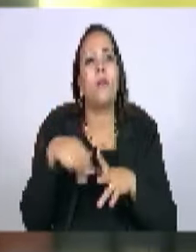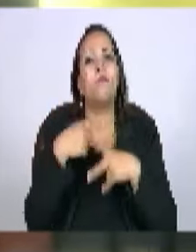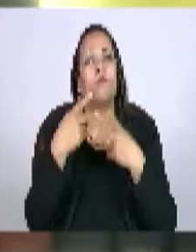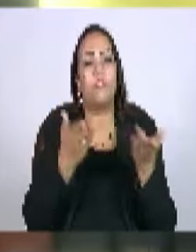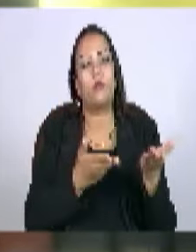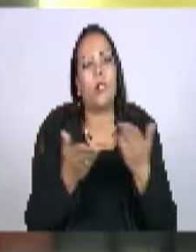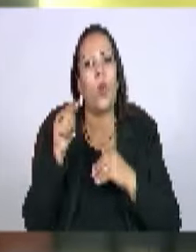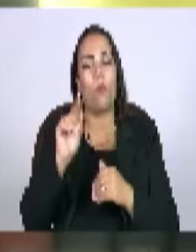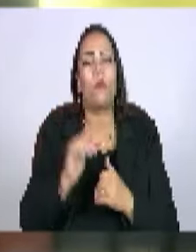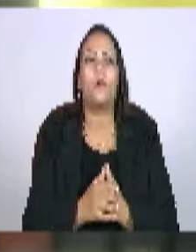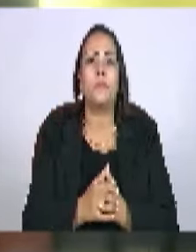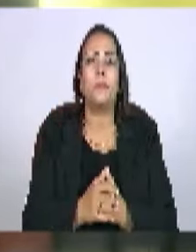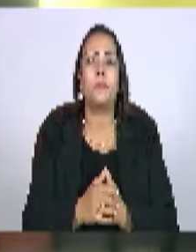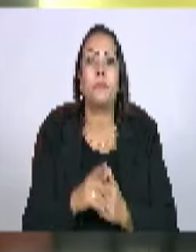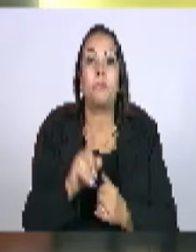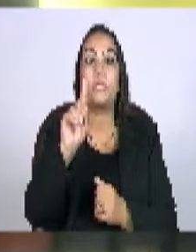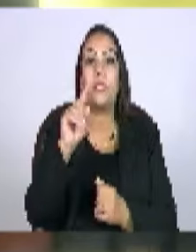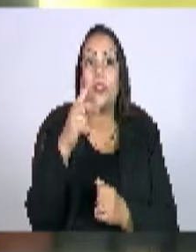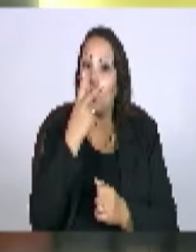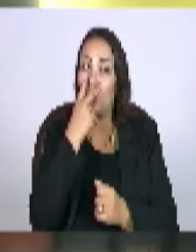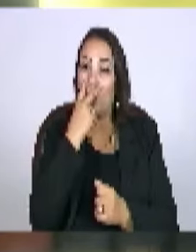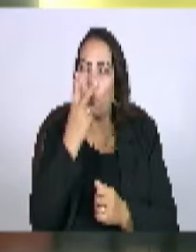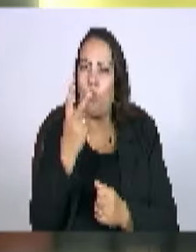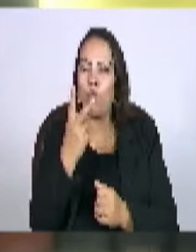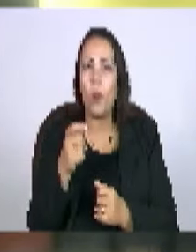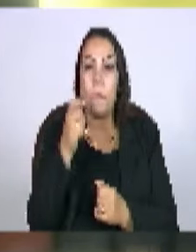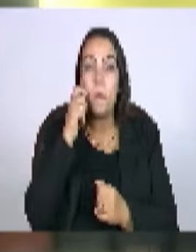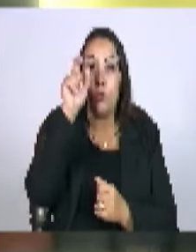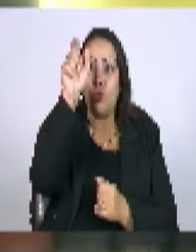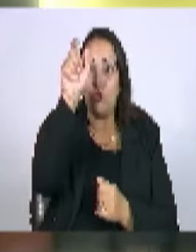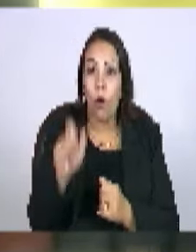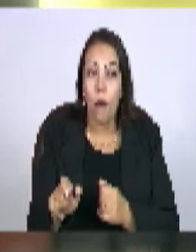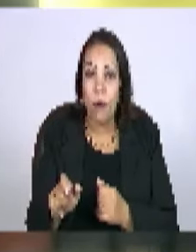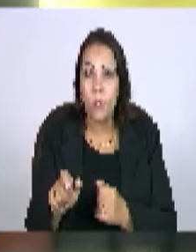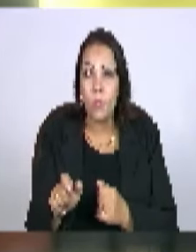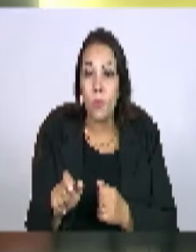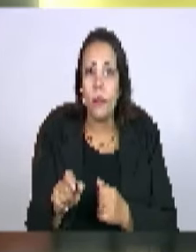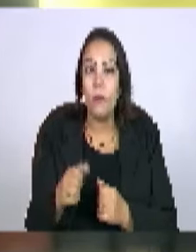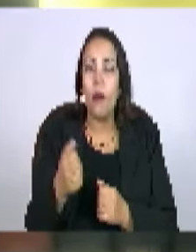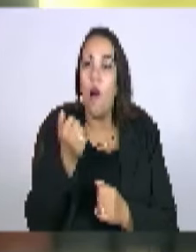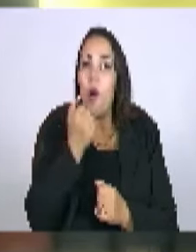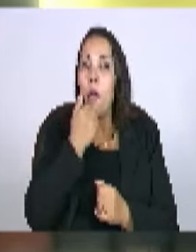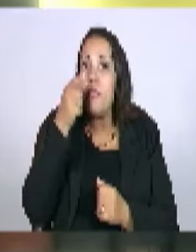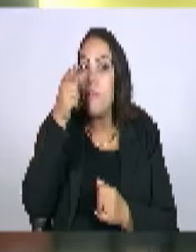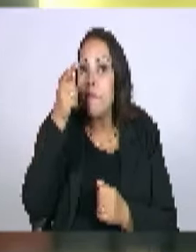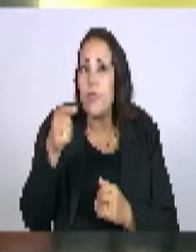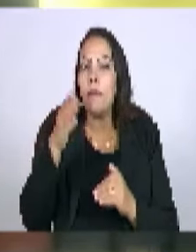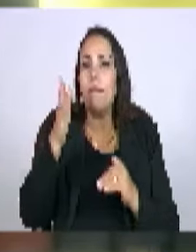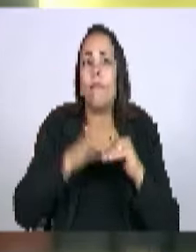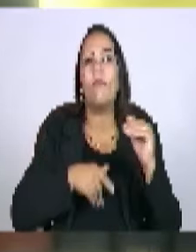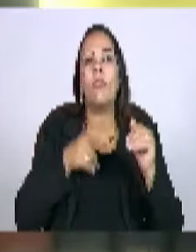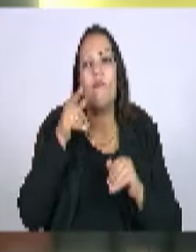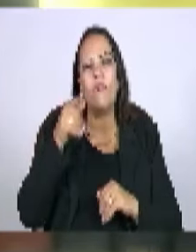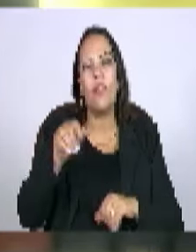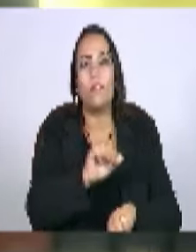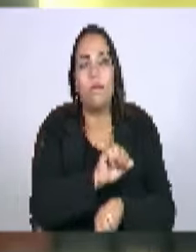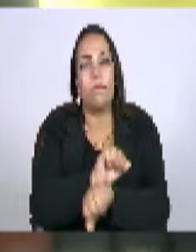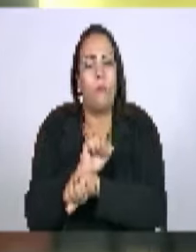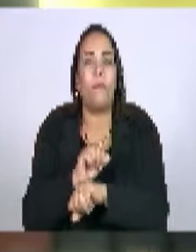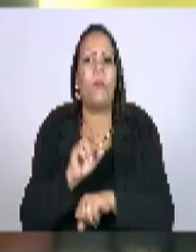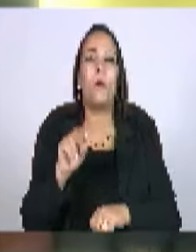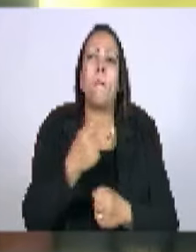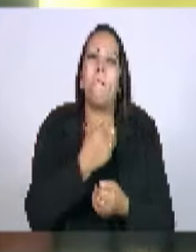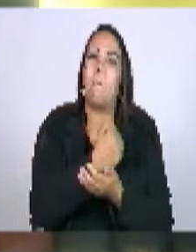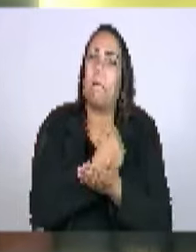بيها لكنها تنظر في محاكمه اشخاص في جرائم ضد الانسانيه زي